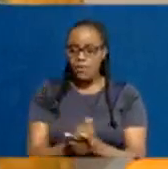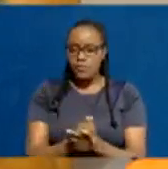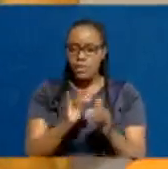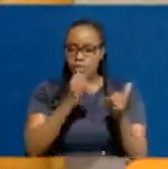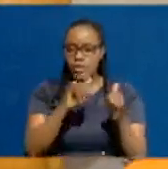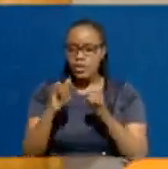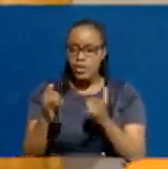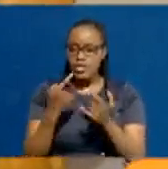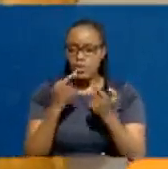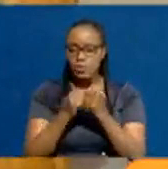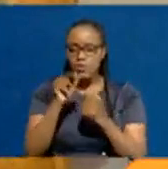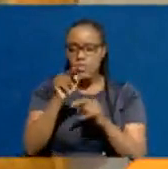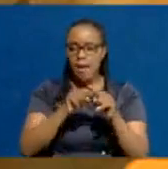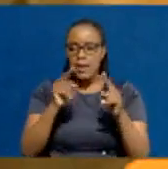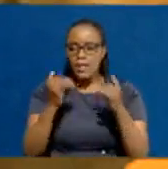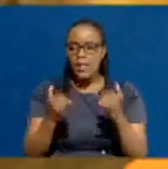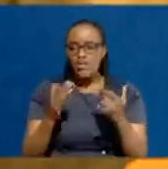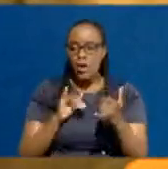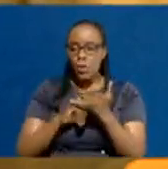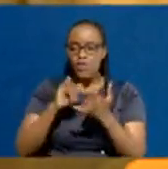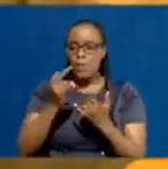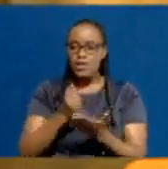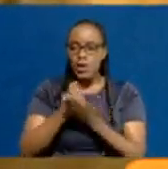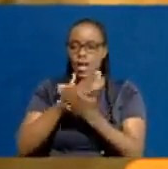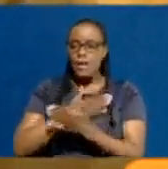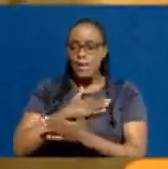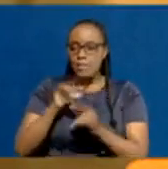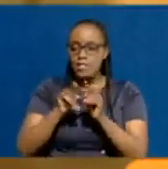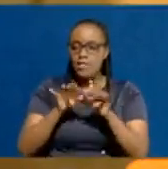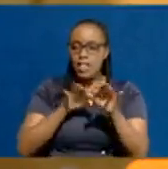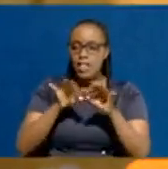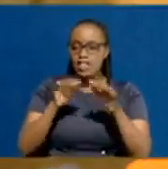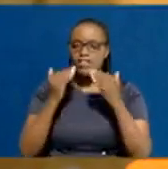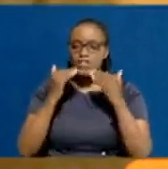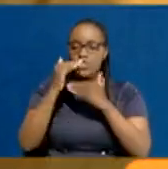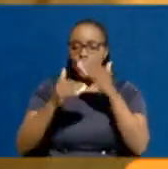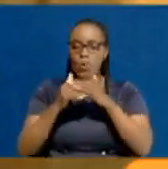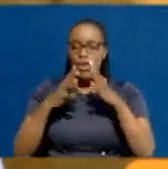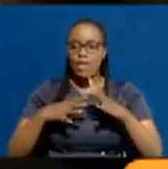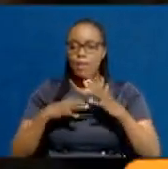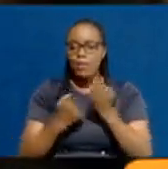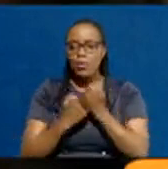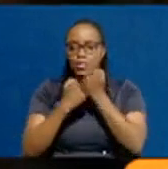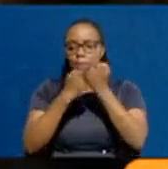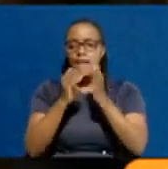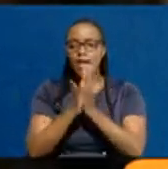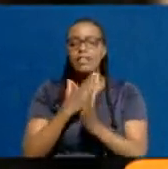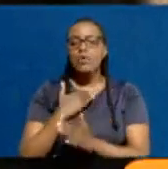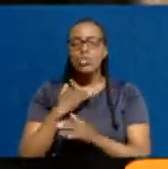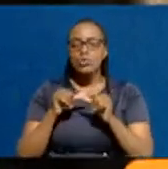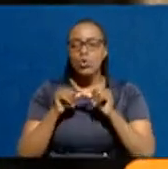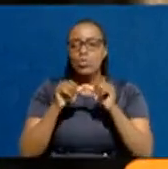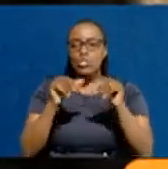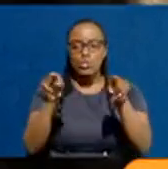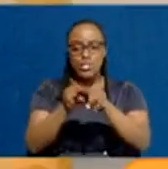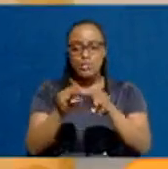Nilijaribu kusema naye lakini ililazimu mkewe kunisaidia, ambapo aliniambia anawashukuru wote wanaomsaidia na kuwataka kuendelea na